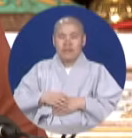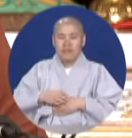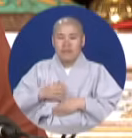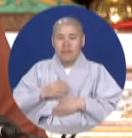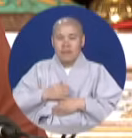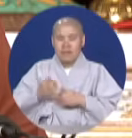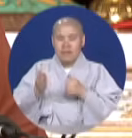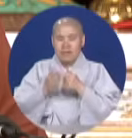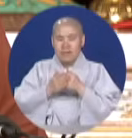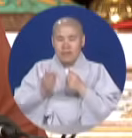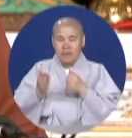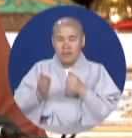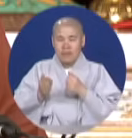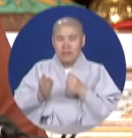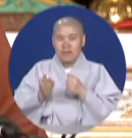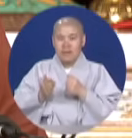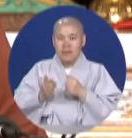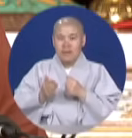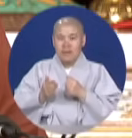그래서